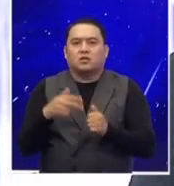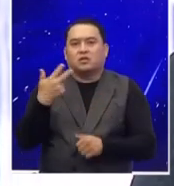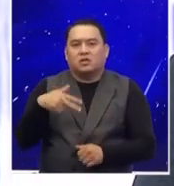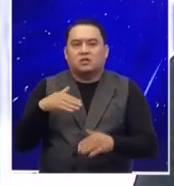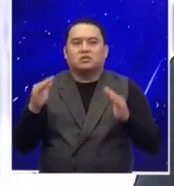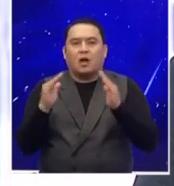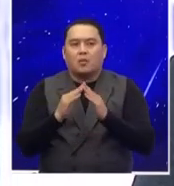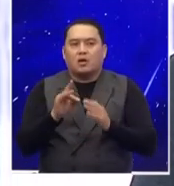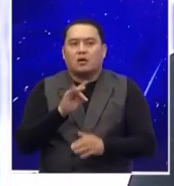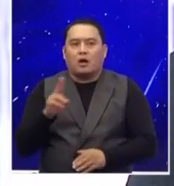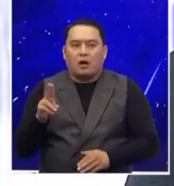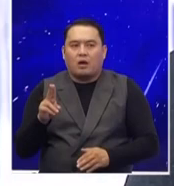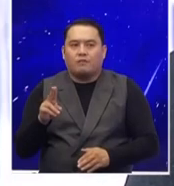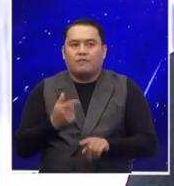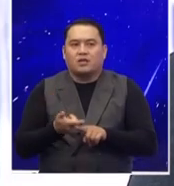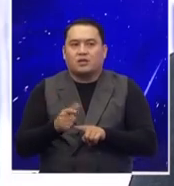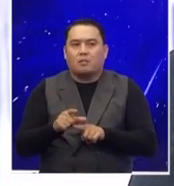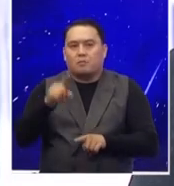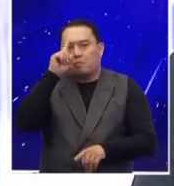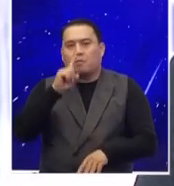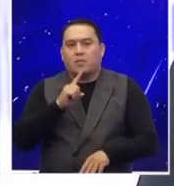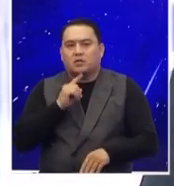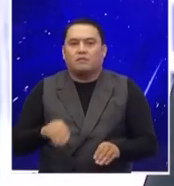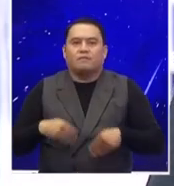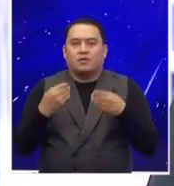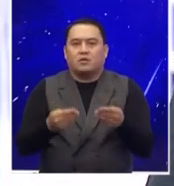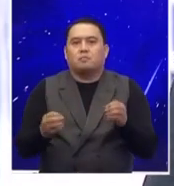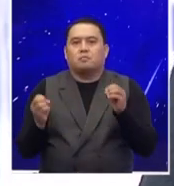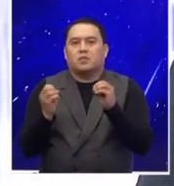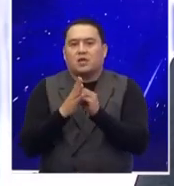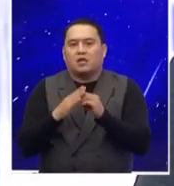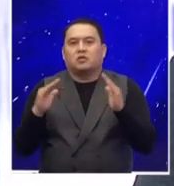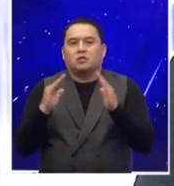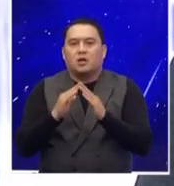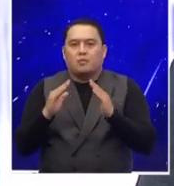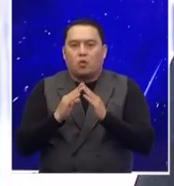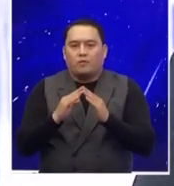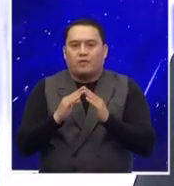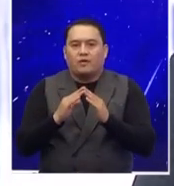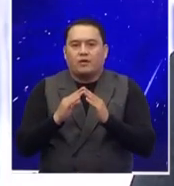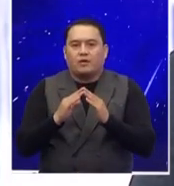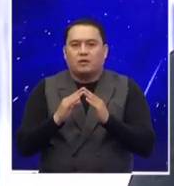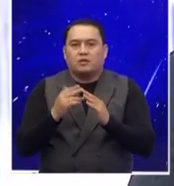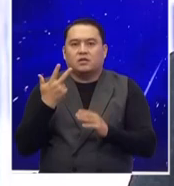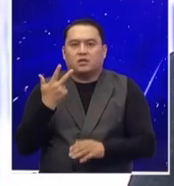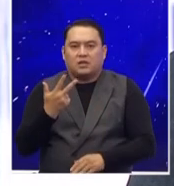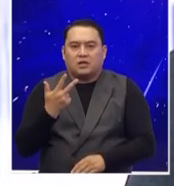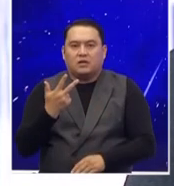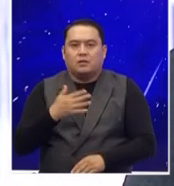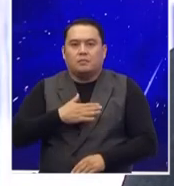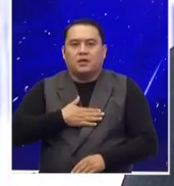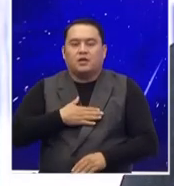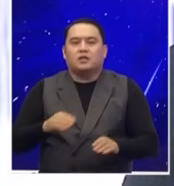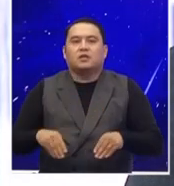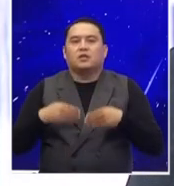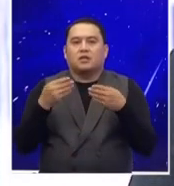домов по республике, а в этом месяце мы выдаем 15 домов вот, по республике. И именно 3 из них мы